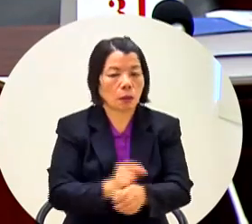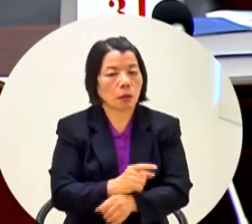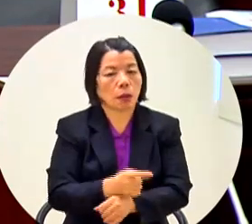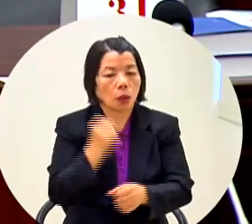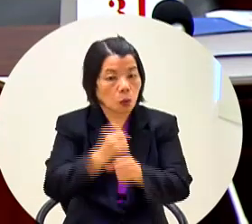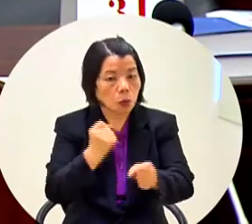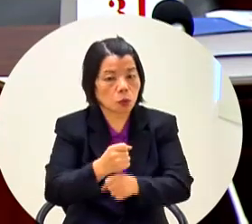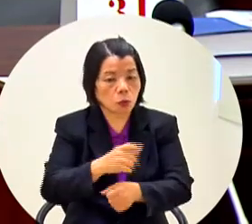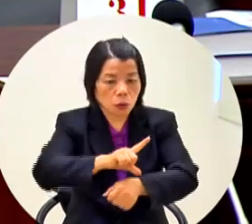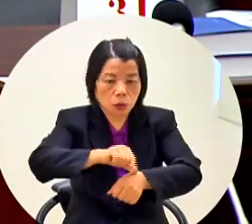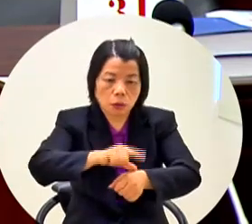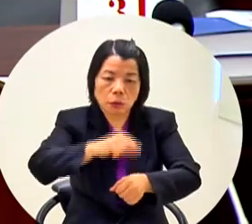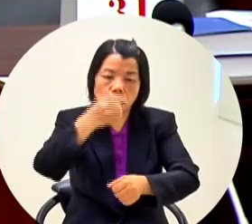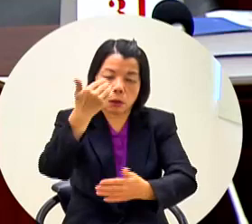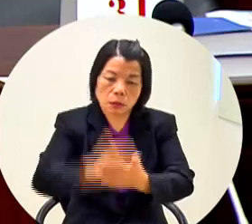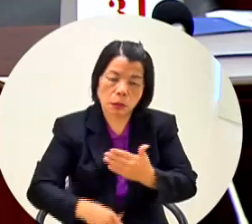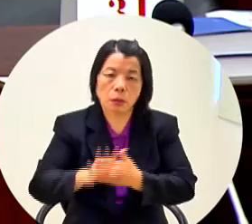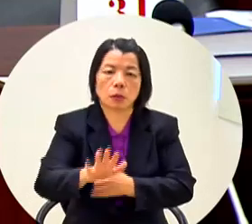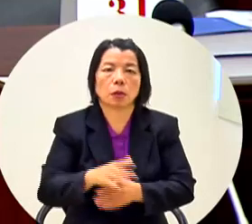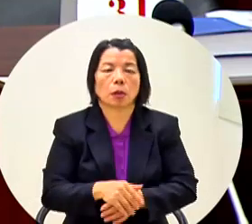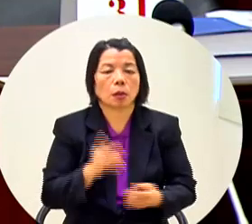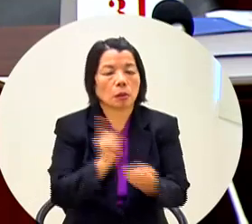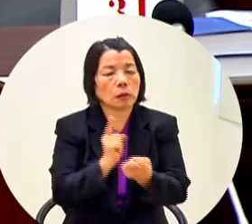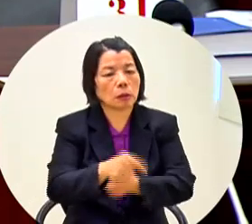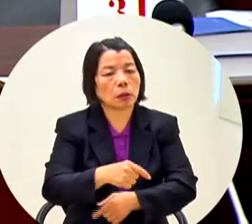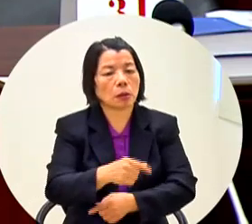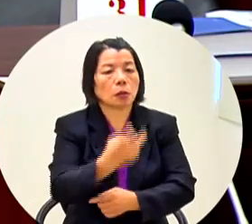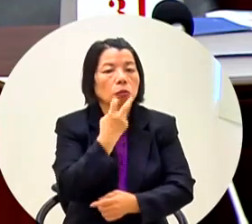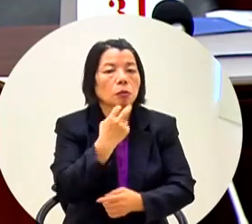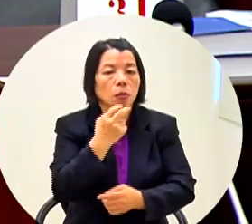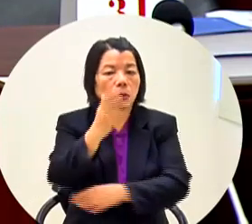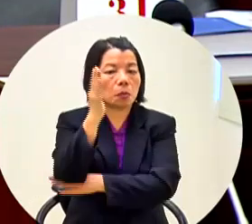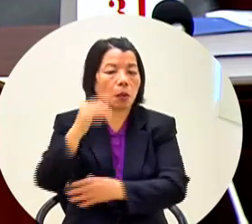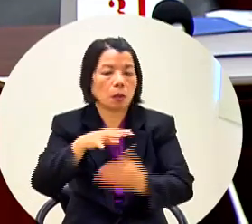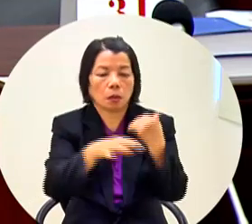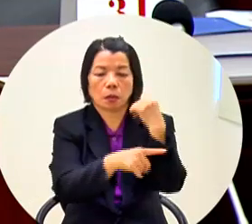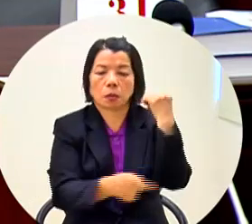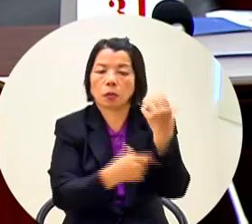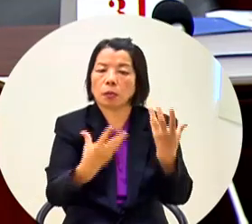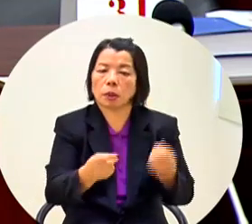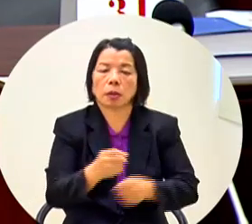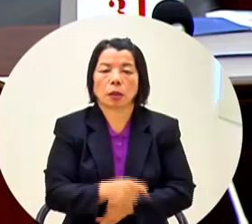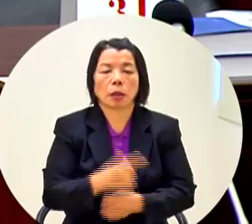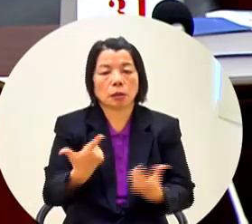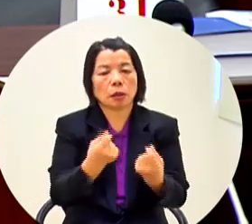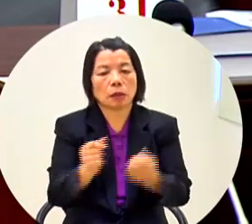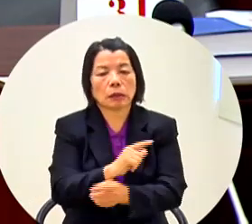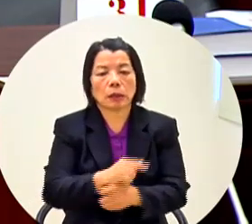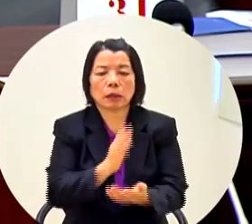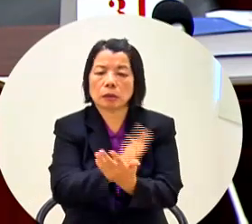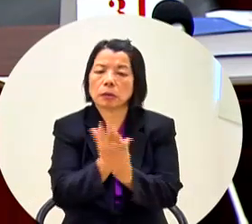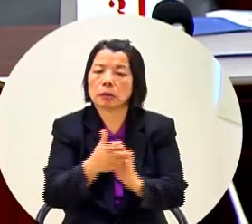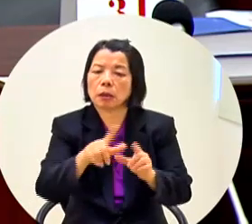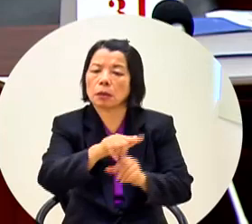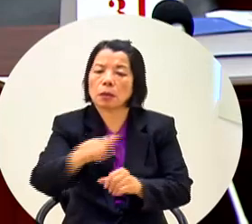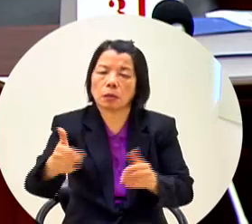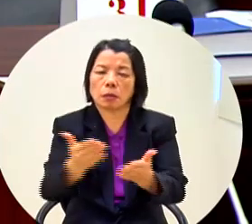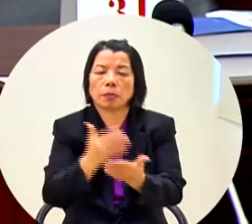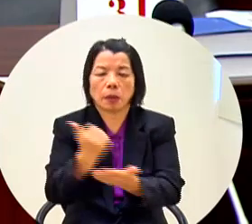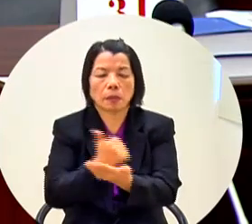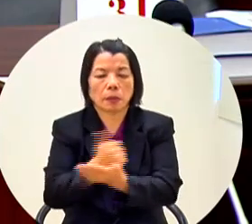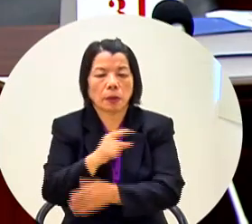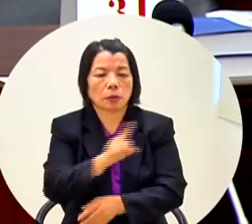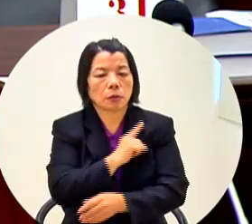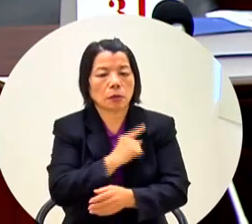是他不符合中央跟地方的法规。我举例，就是他卖杂货的这些小摊贩，他做首创的这